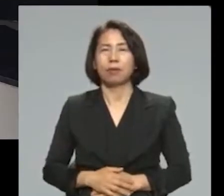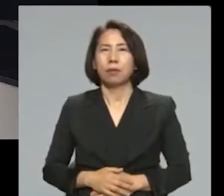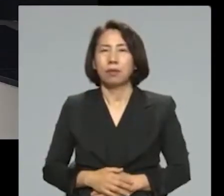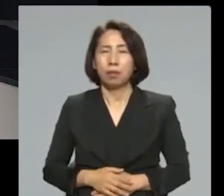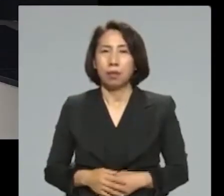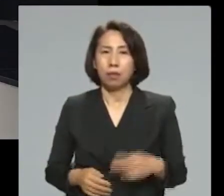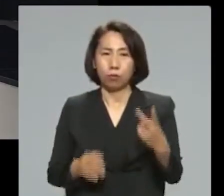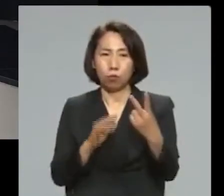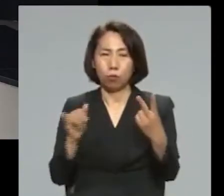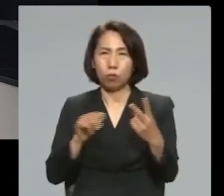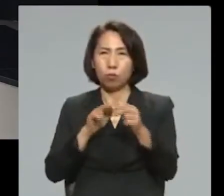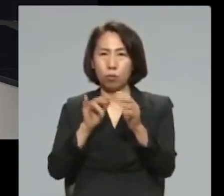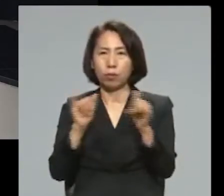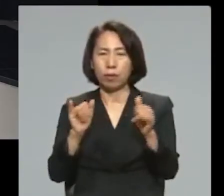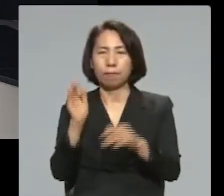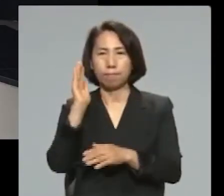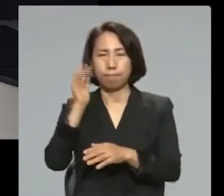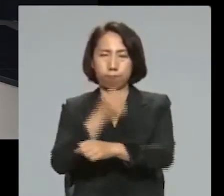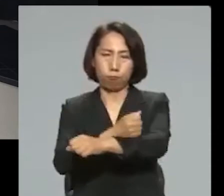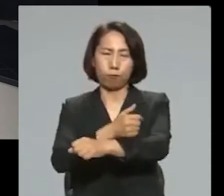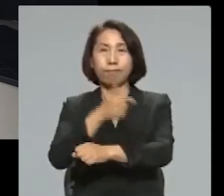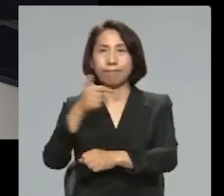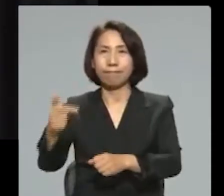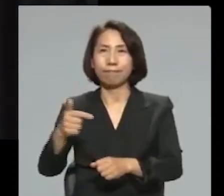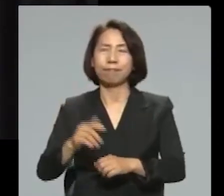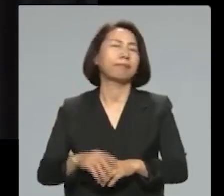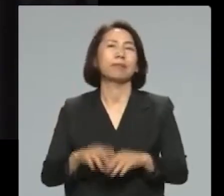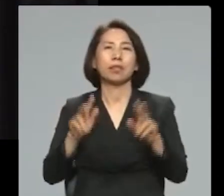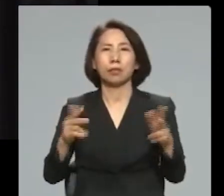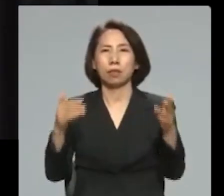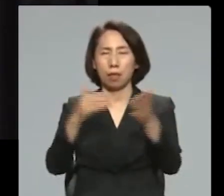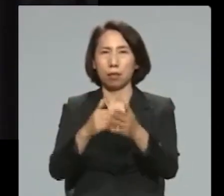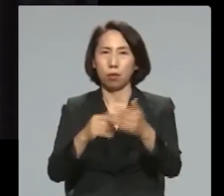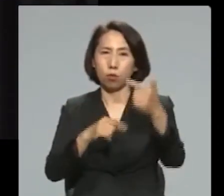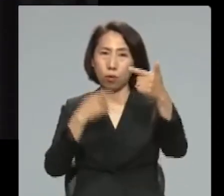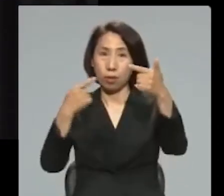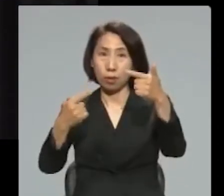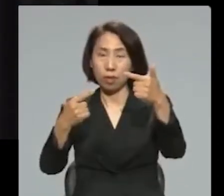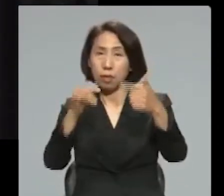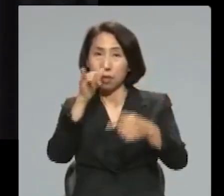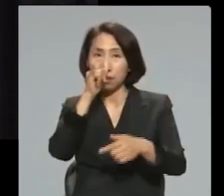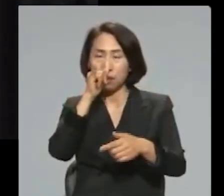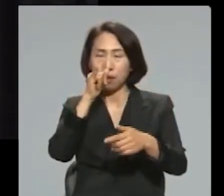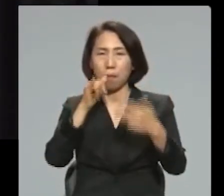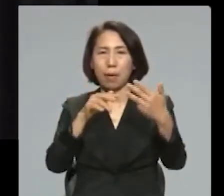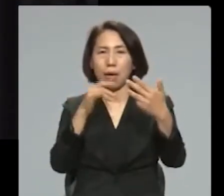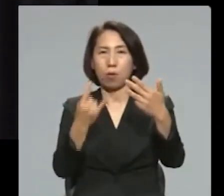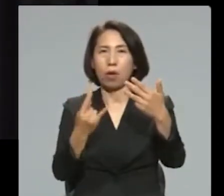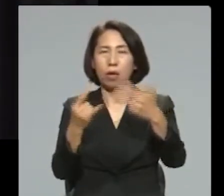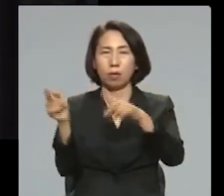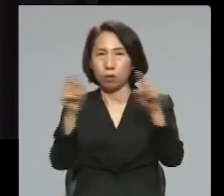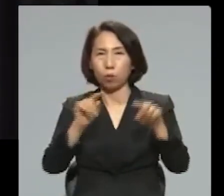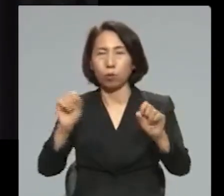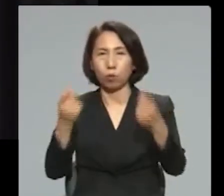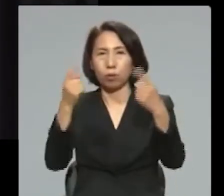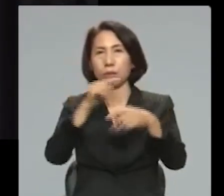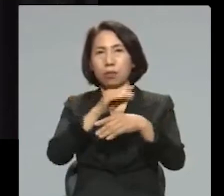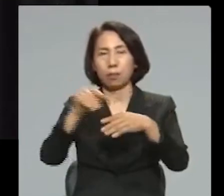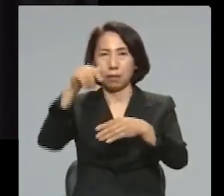두 분 후보자들 수고하셨습니다. 지금까지 6월 1일에 실시되는 제8회 전국